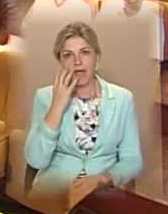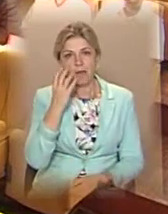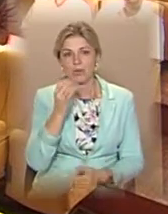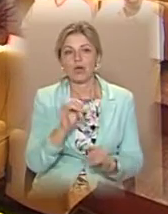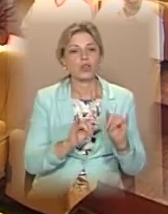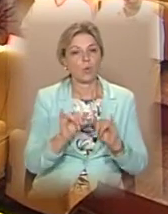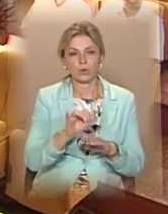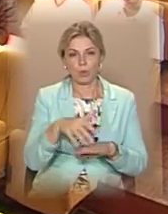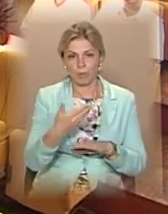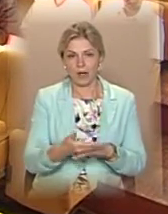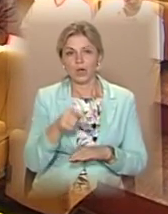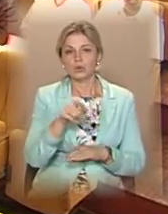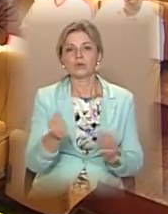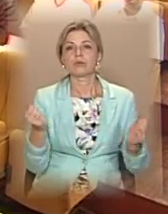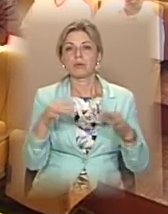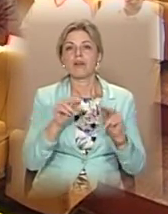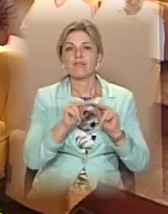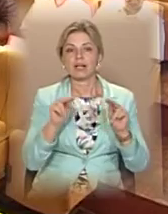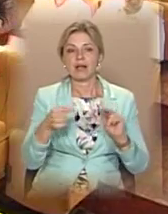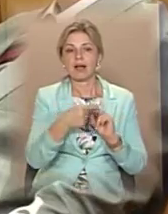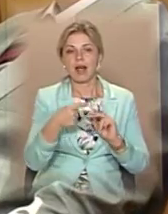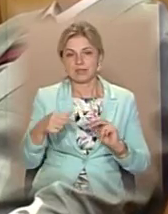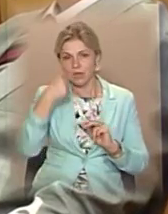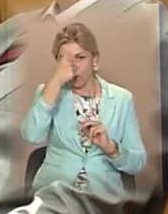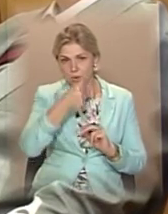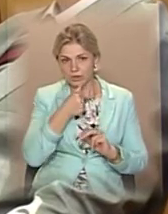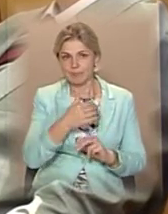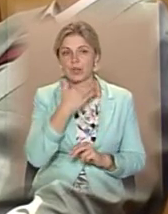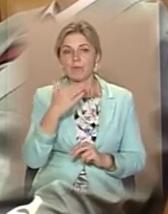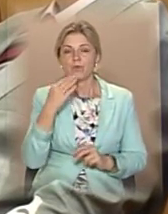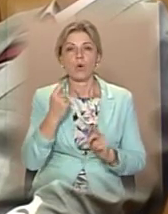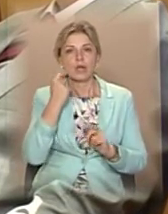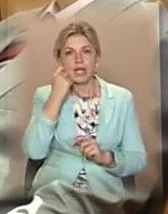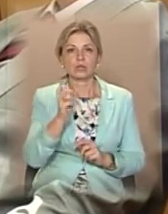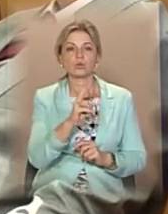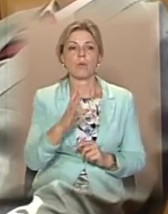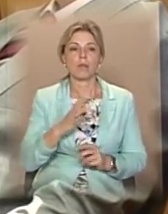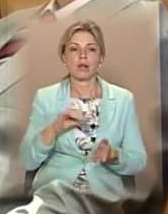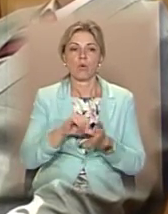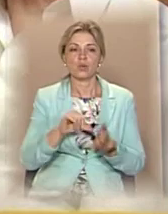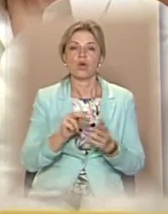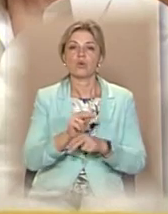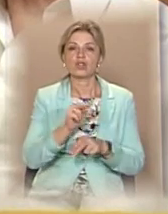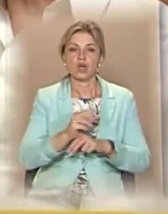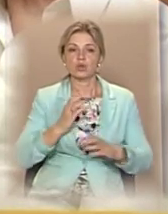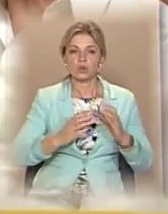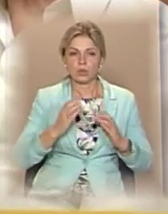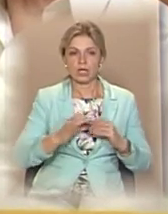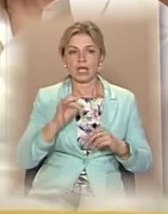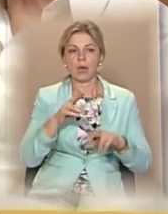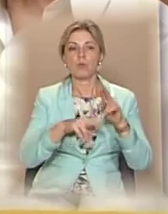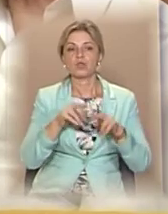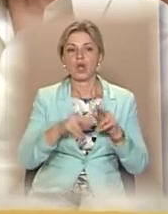впасти. Тут зібрались викладачі різних років. Багато хто з них не тільки стояв за кафедрою і навчав студентів, а й будував